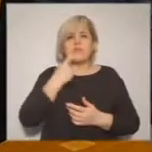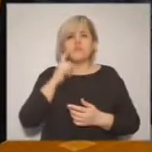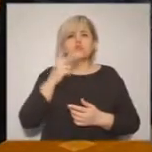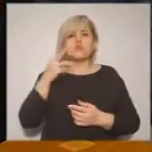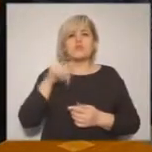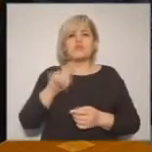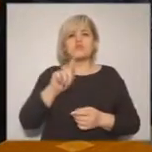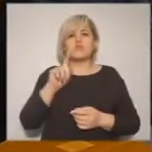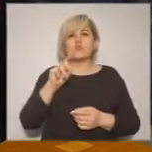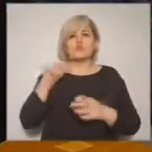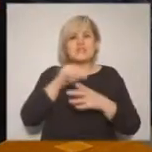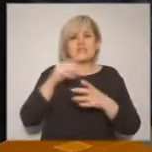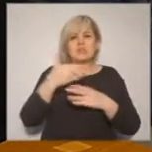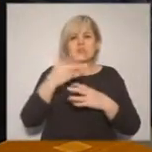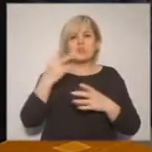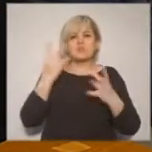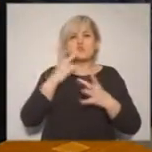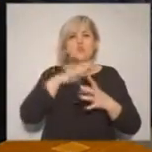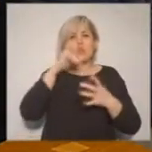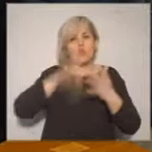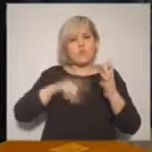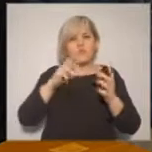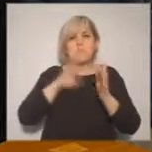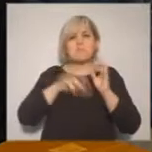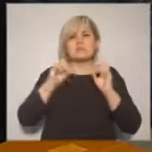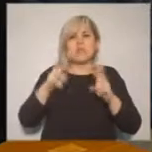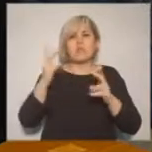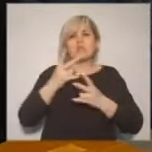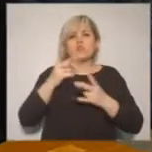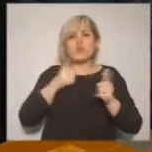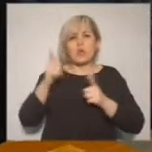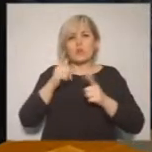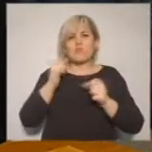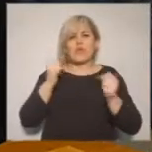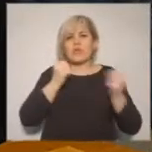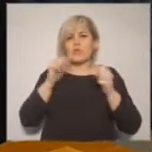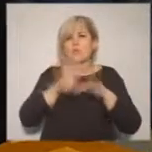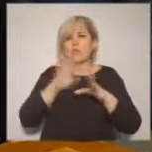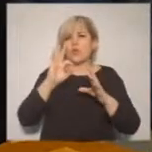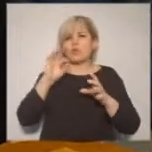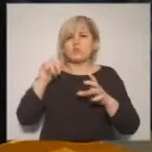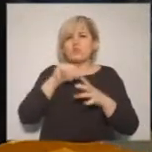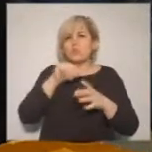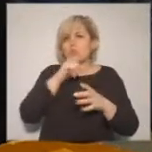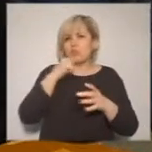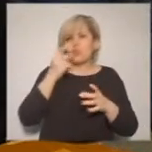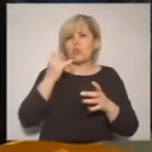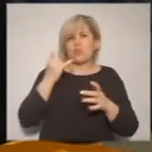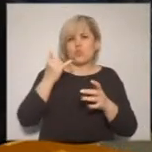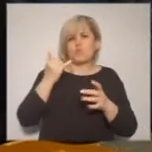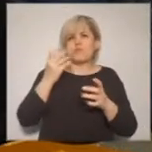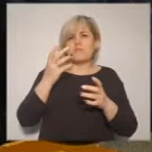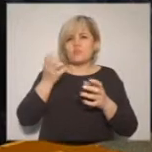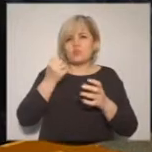того, чтобы засолить рыбу и быть уверенным в ее безопасности, нужно приготовить крепкий такой соляной раствор. Ну, пропорции